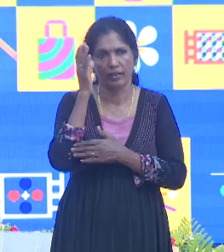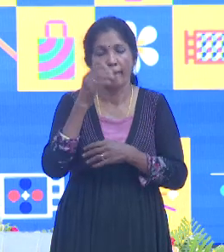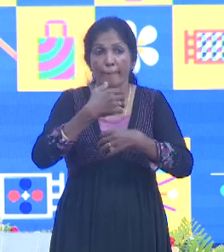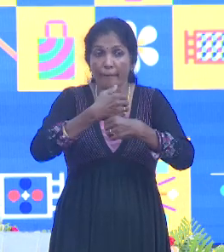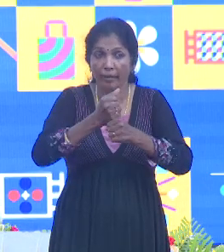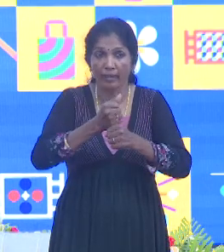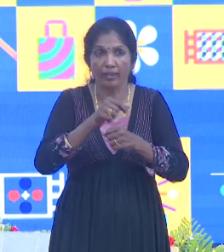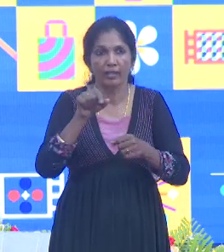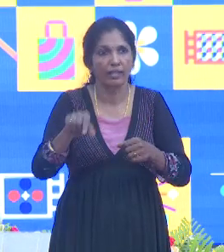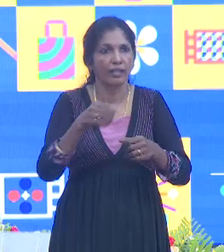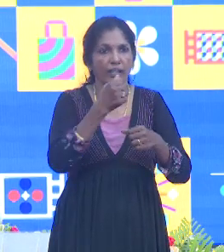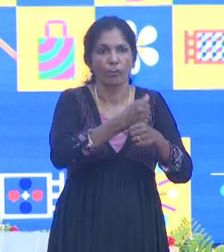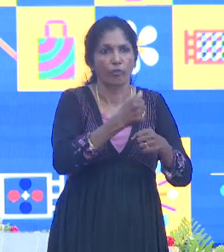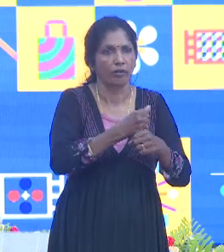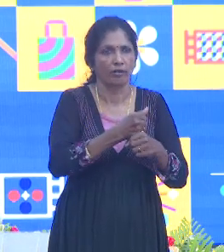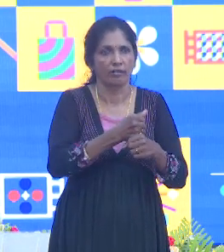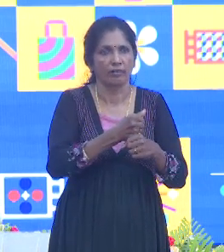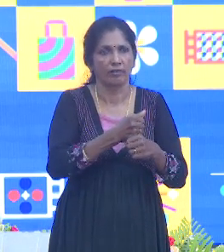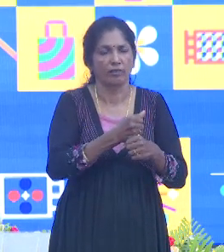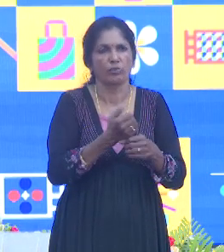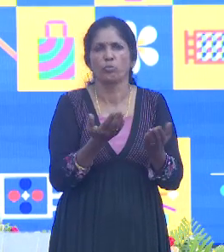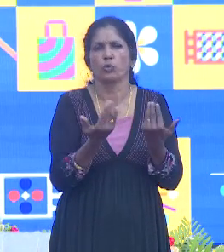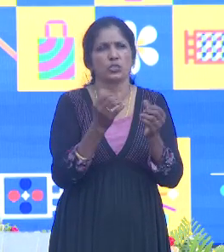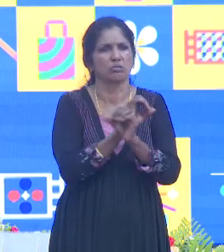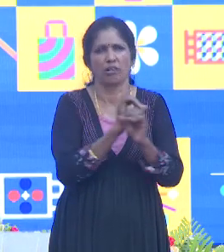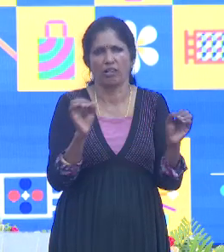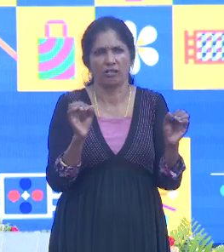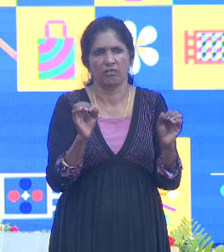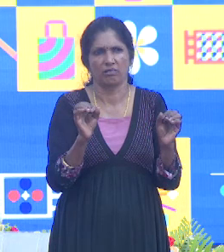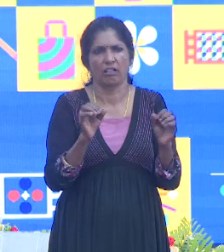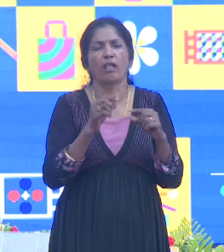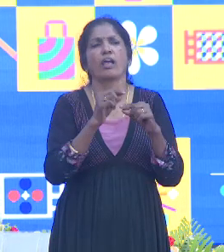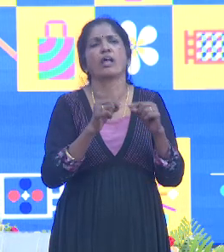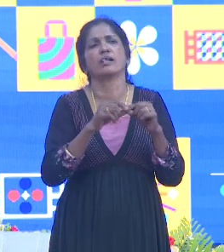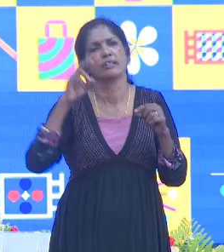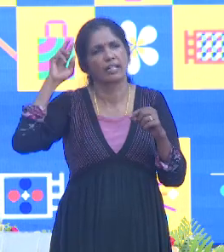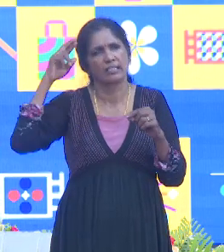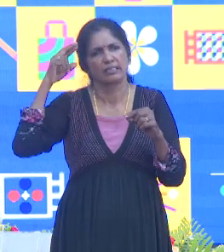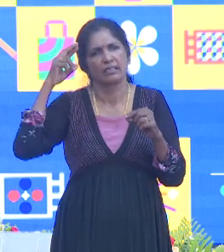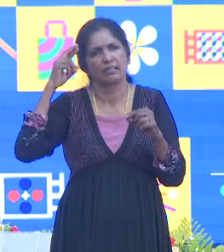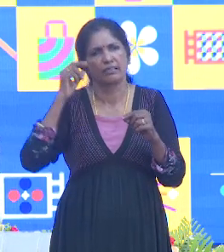നടപ്പിലാക്കുന്നതിനെ ആ ഗവൺമെൻറ്റിന് കഴിയാതെ പോയി രാഷ്ട്രീയ കാരണങ്ങളായി.